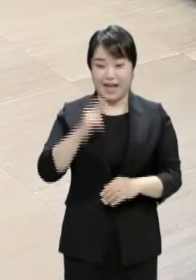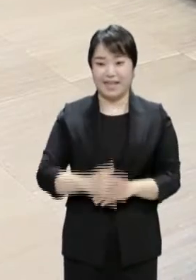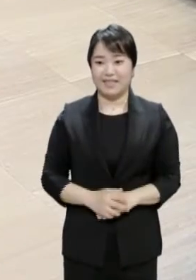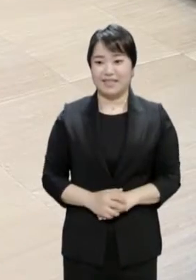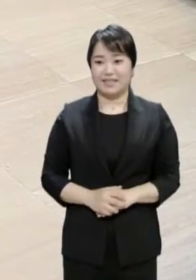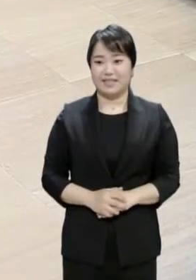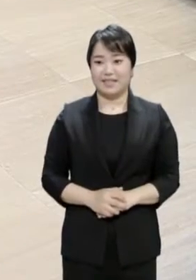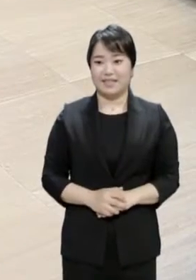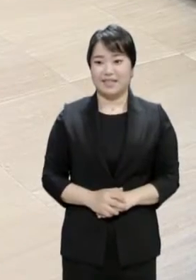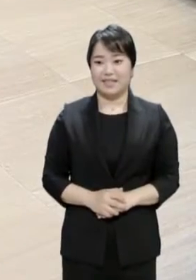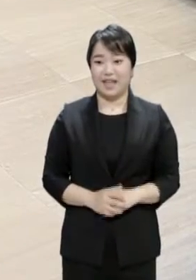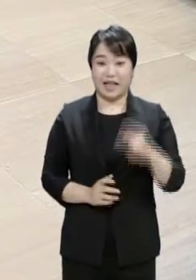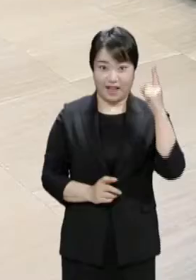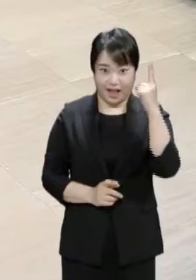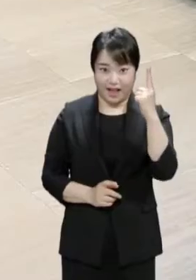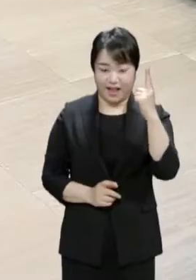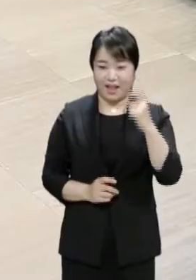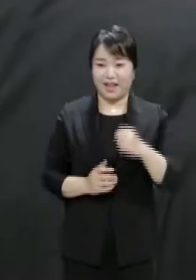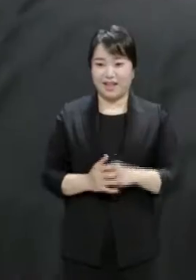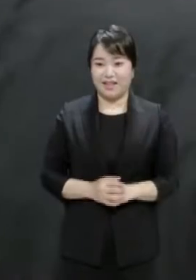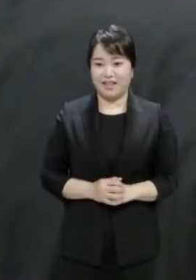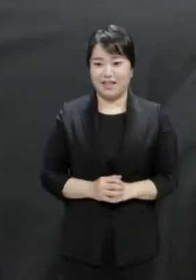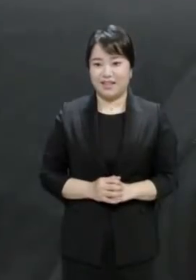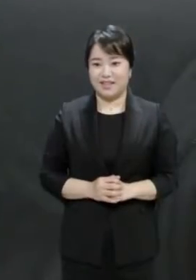시작! 하나,